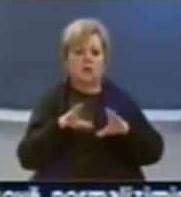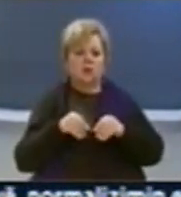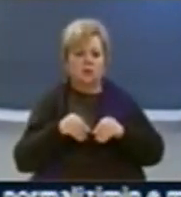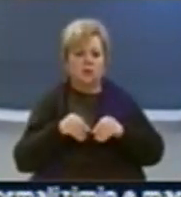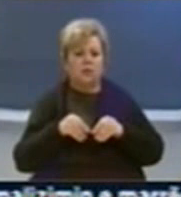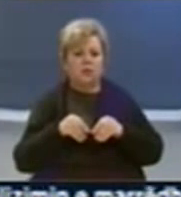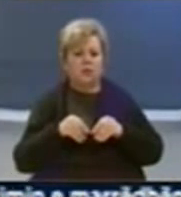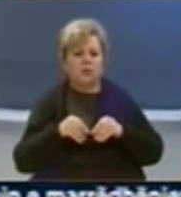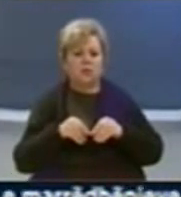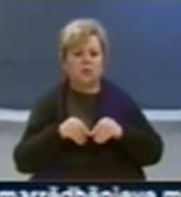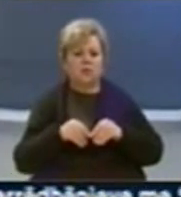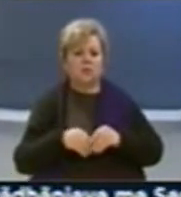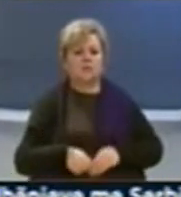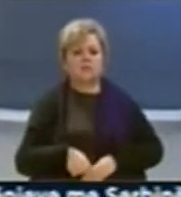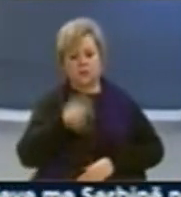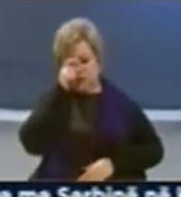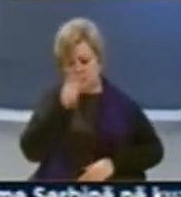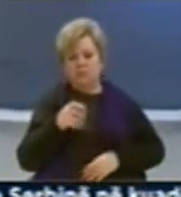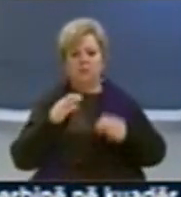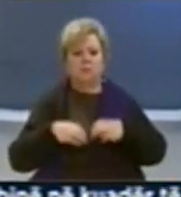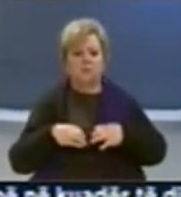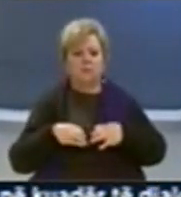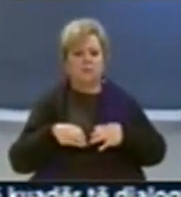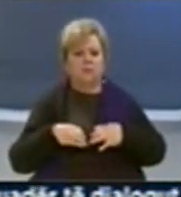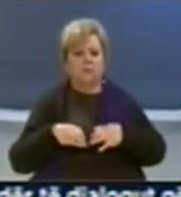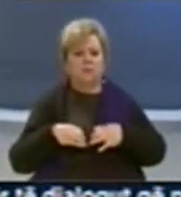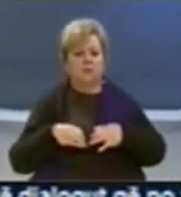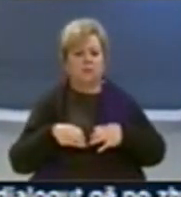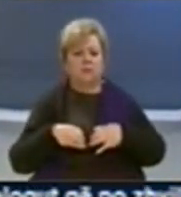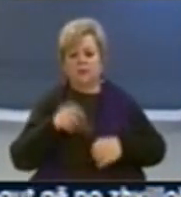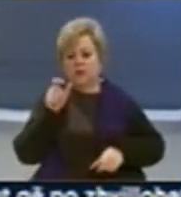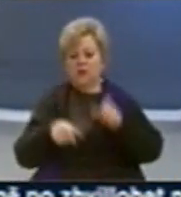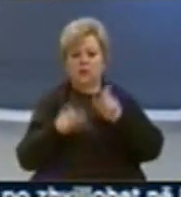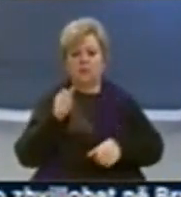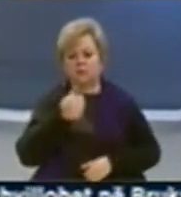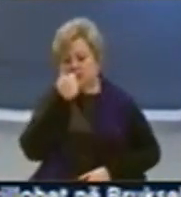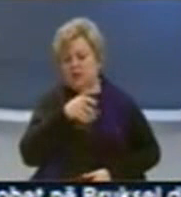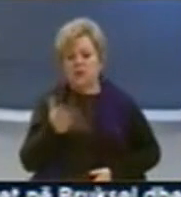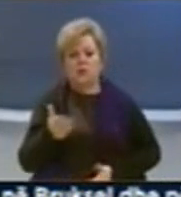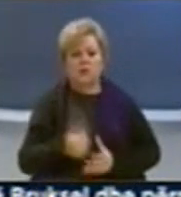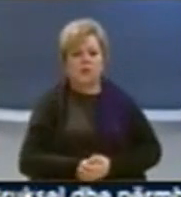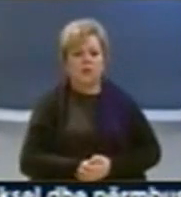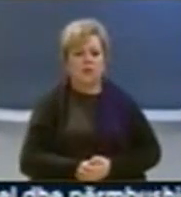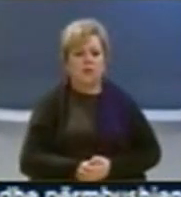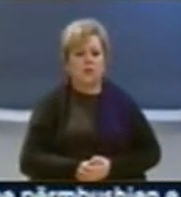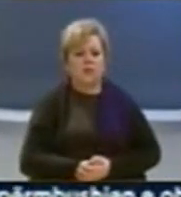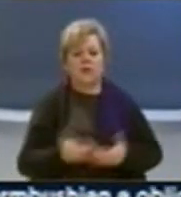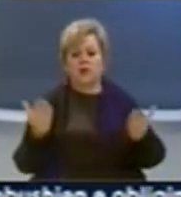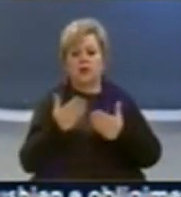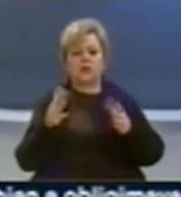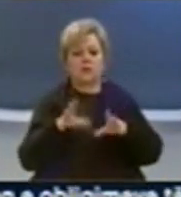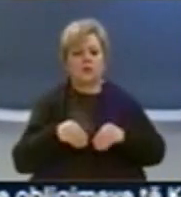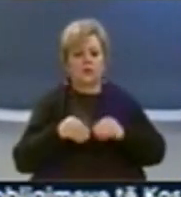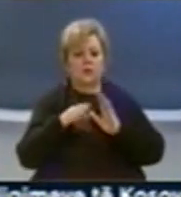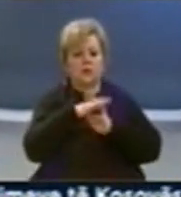Kosovës. Do të bëj betimin e presidentit. Për mua këto ishin punë për shtypje. Mund duhet atje qytetarët më interesojnë atje kush çka bën. Si zbatohet ai ligj?